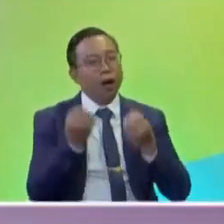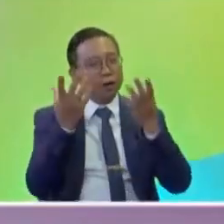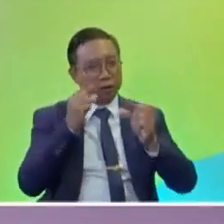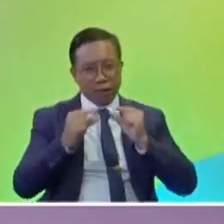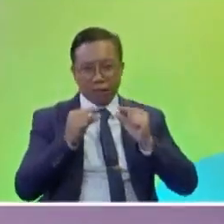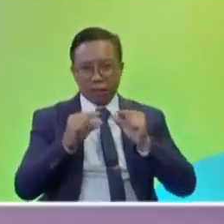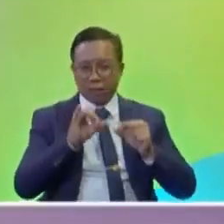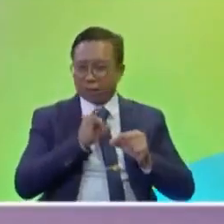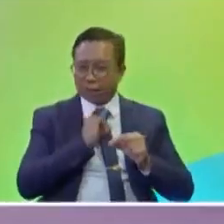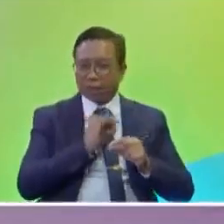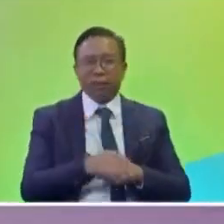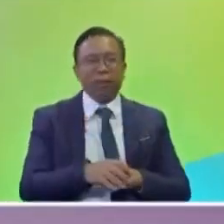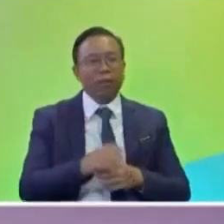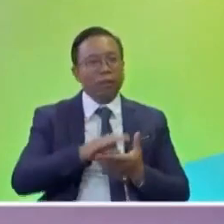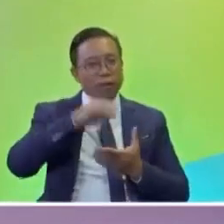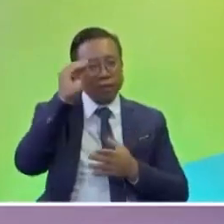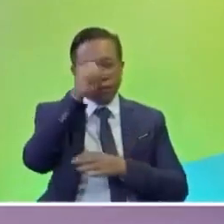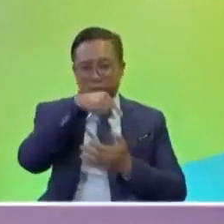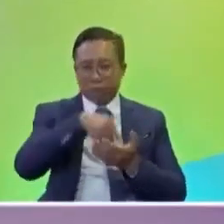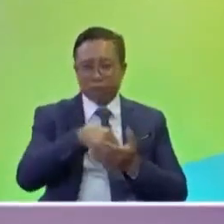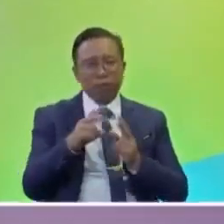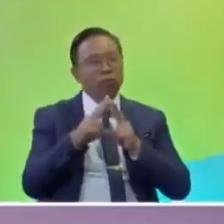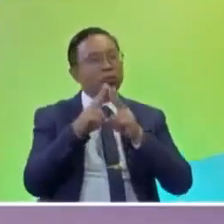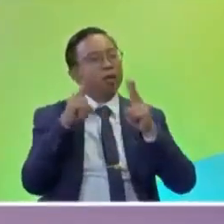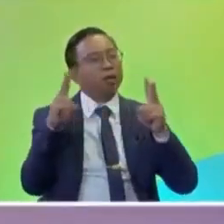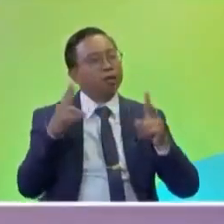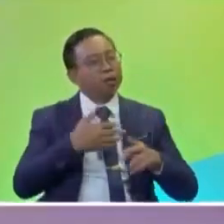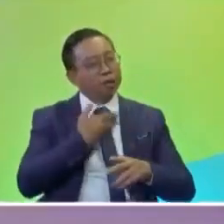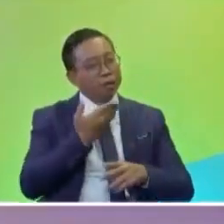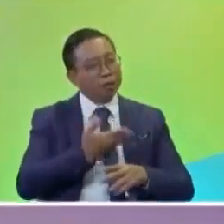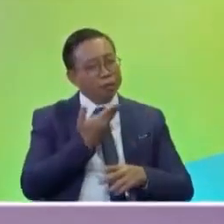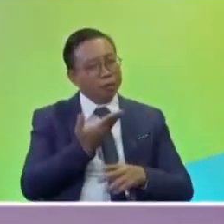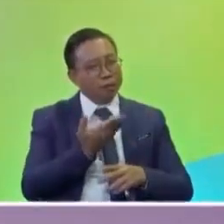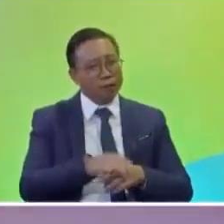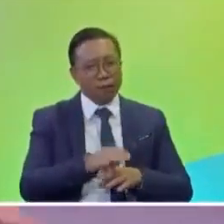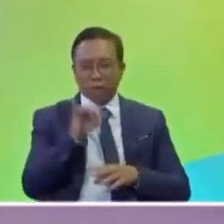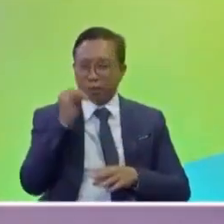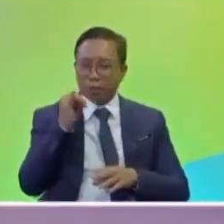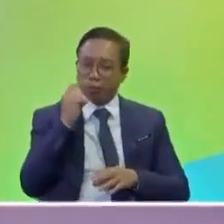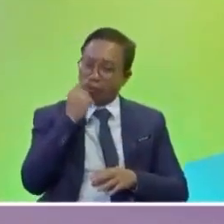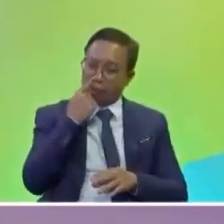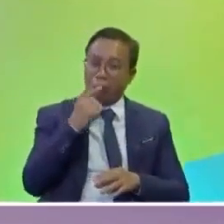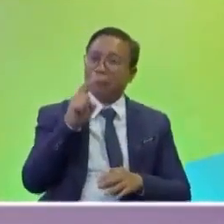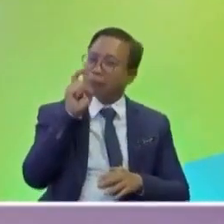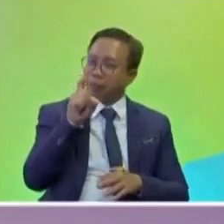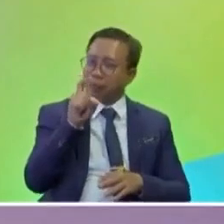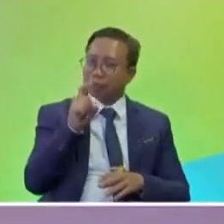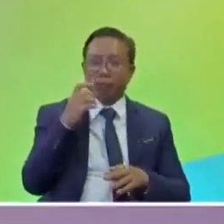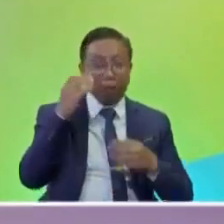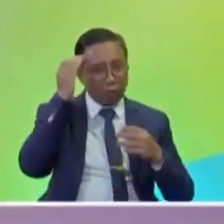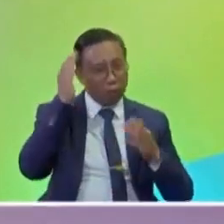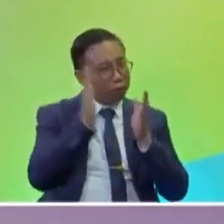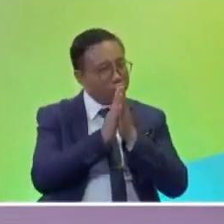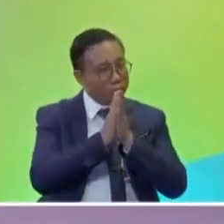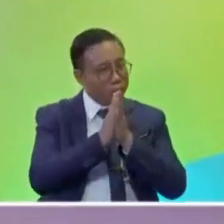pergerakan yang saya belajar hari ini. Sangat menyeronokkan, menggembirakan, tak bosan. Dan belajar macam mana nak tepuk, macam